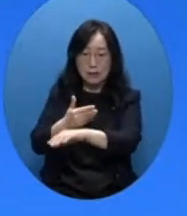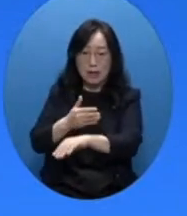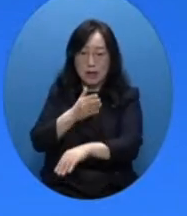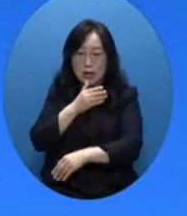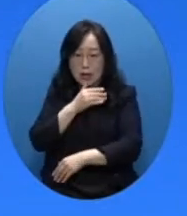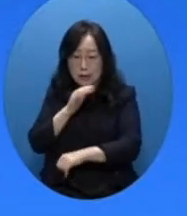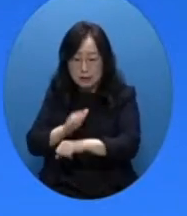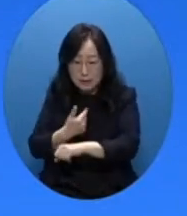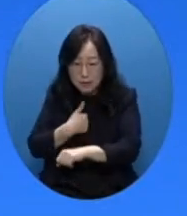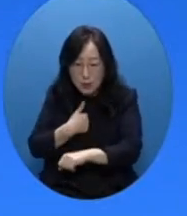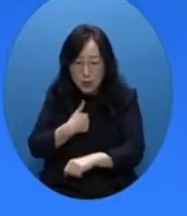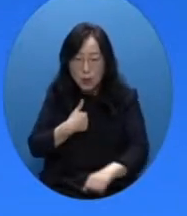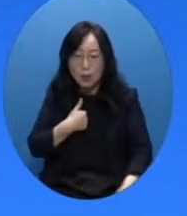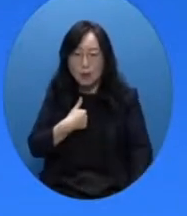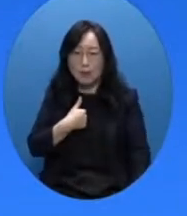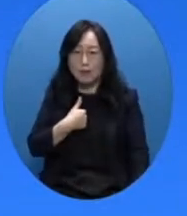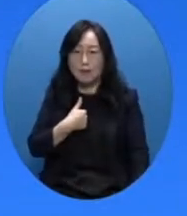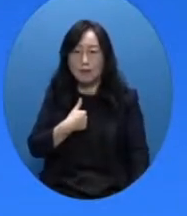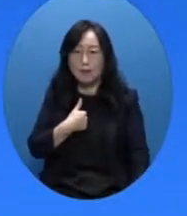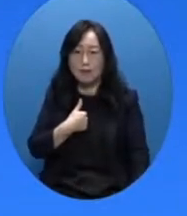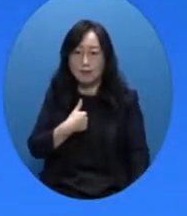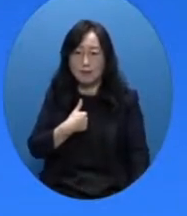큰 잘못을 해서